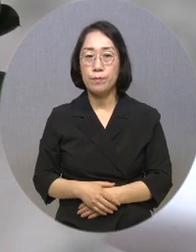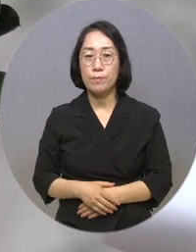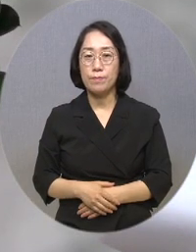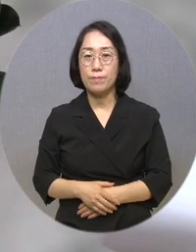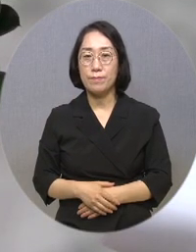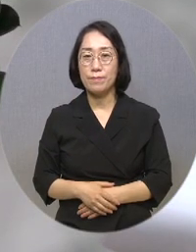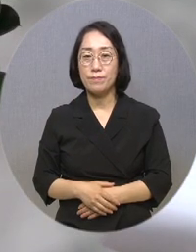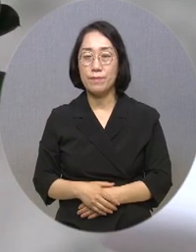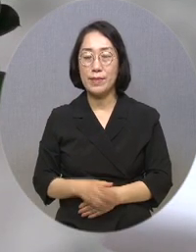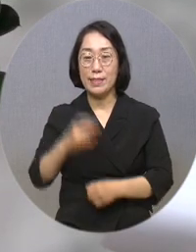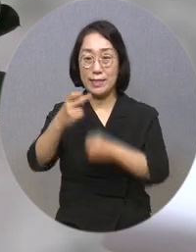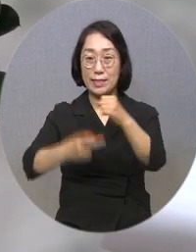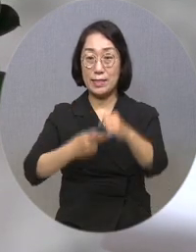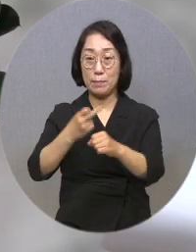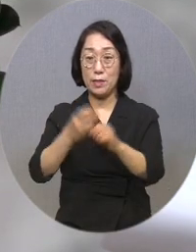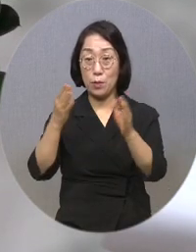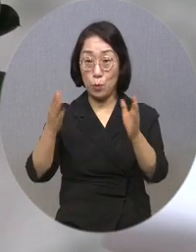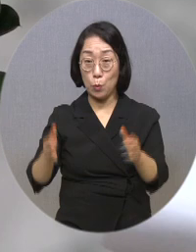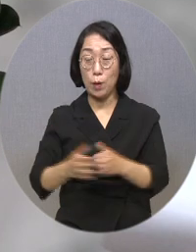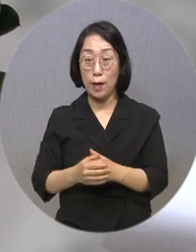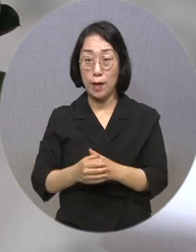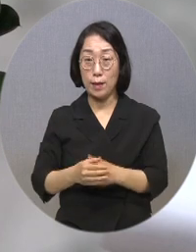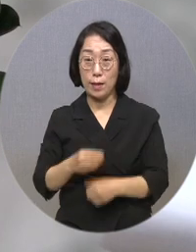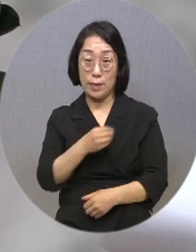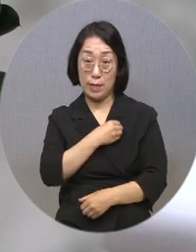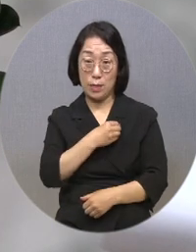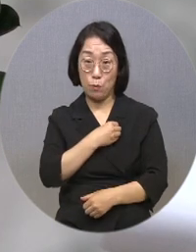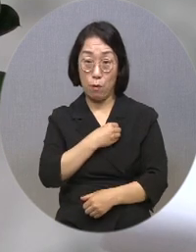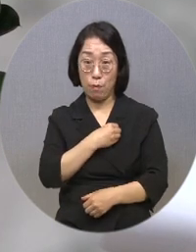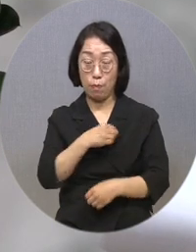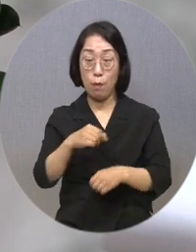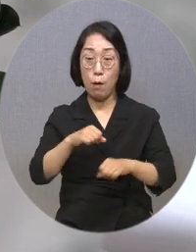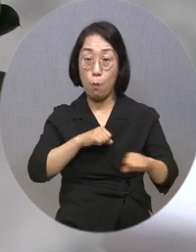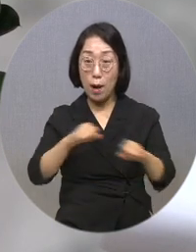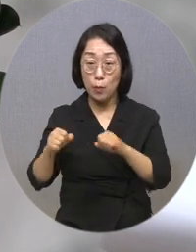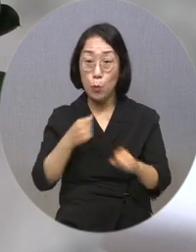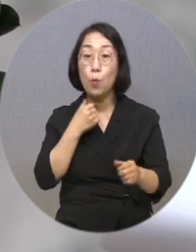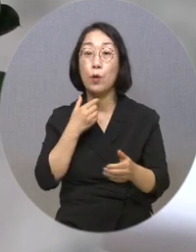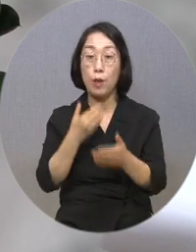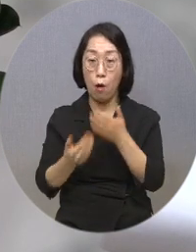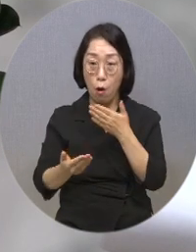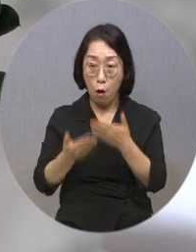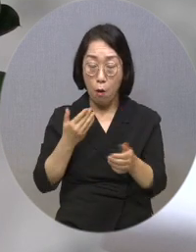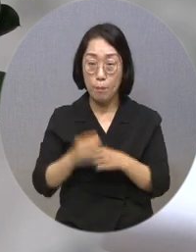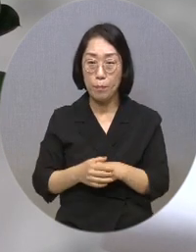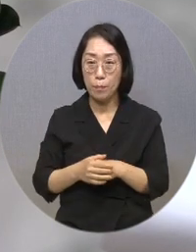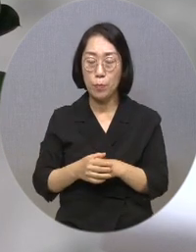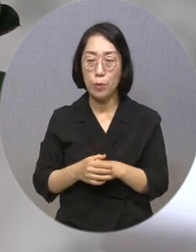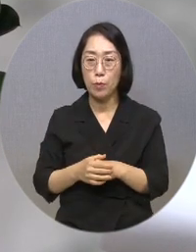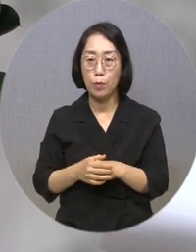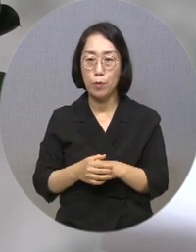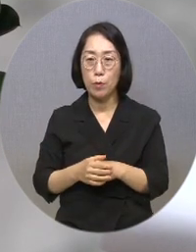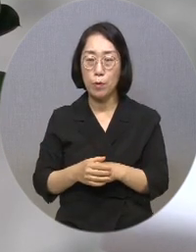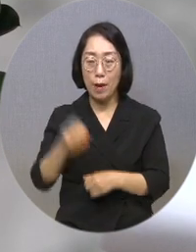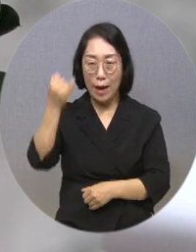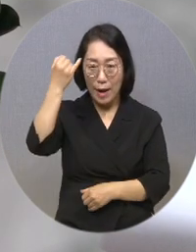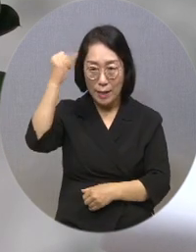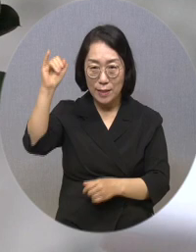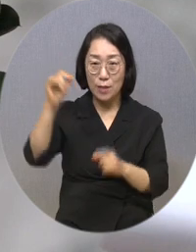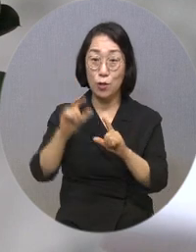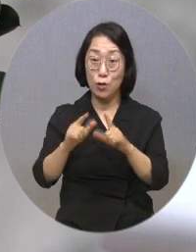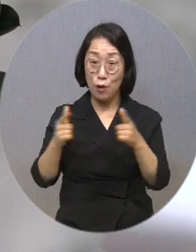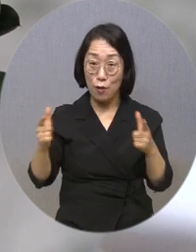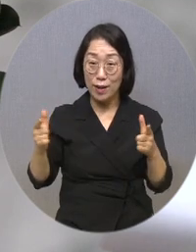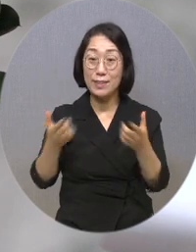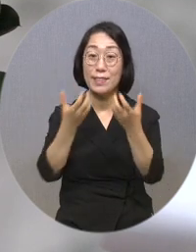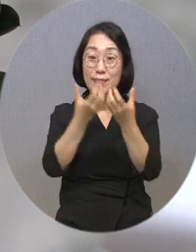그동안 12년 동안의 의정 활동을 아까 설명했던 내용도 들어가고 여러 가지 소소한 아이들 차원에서 했던